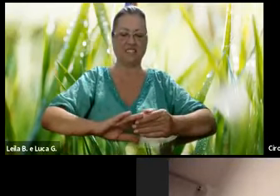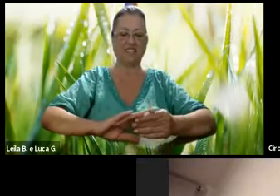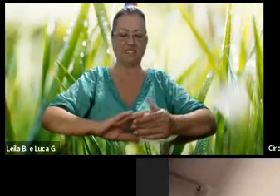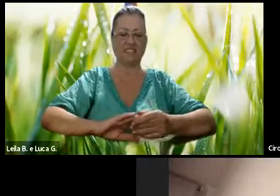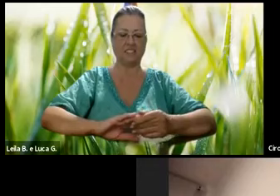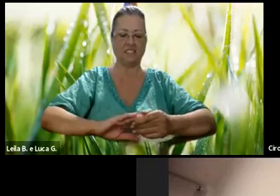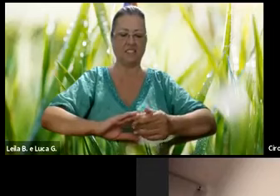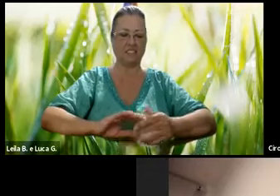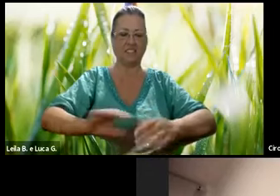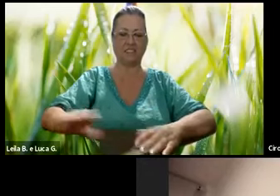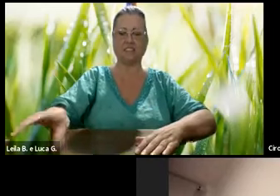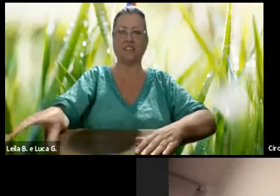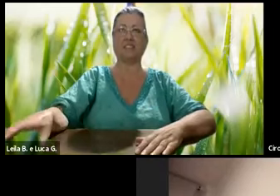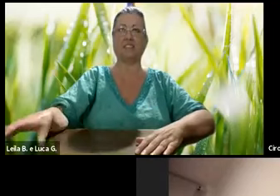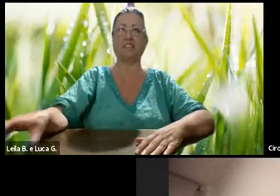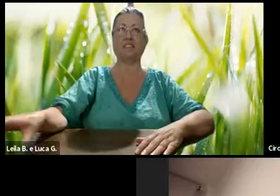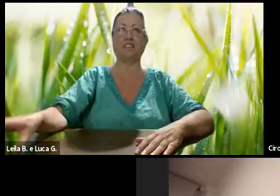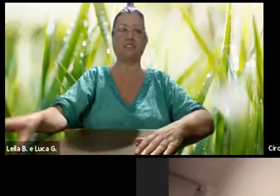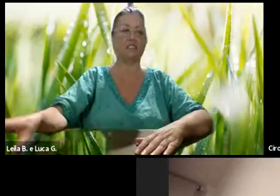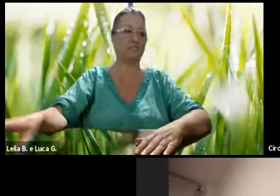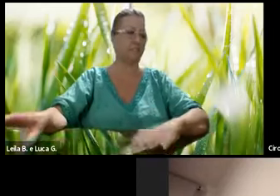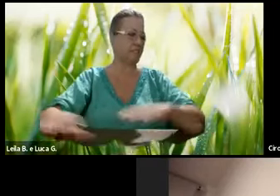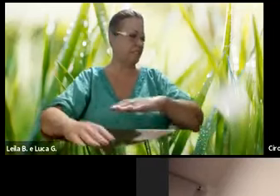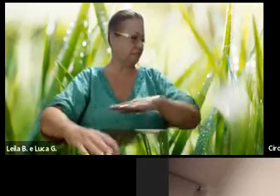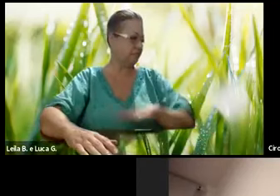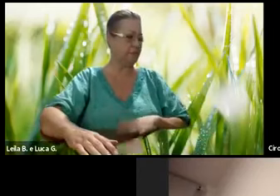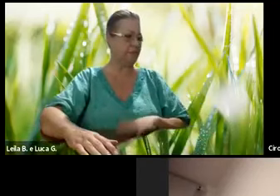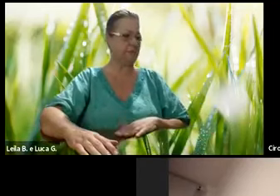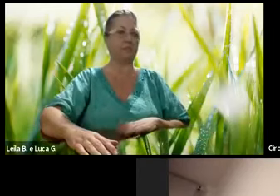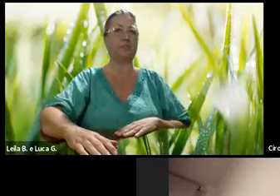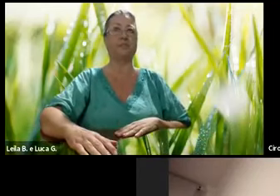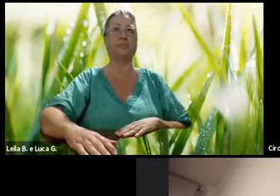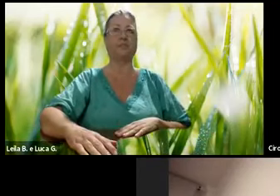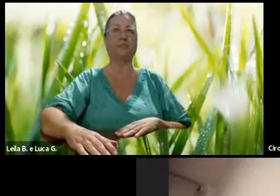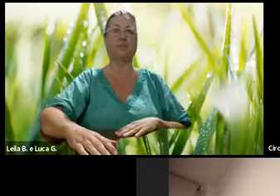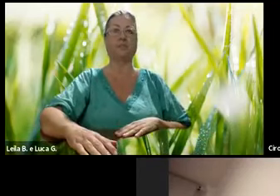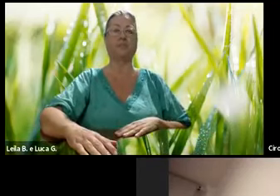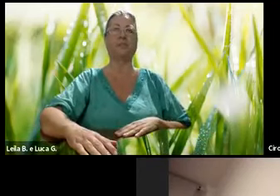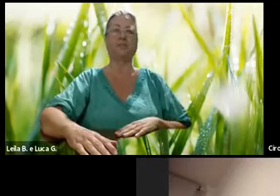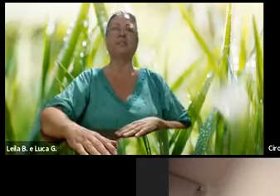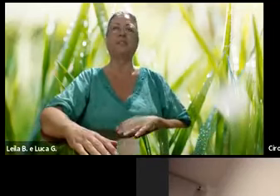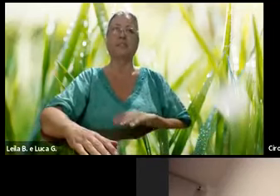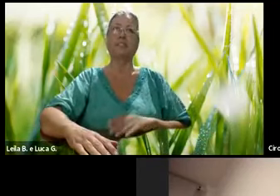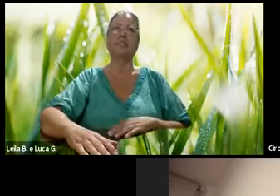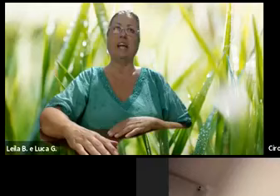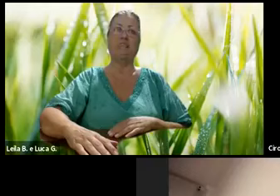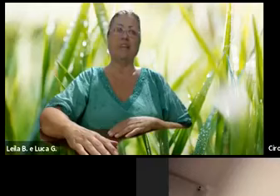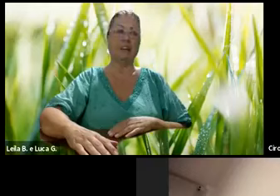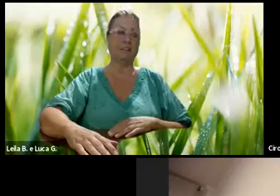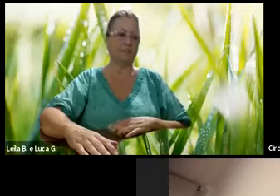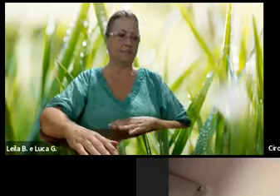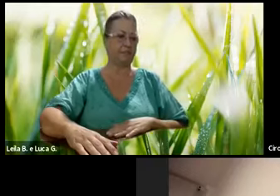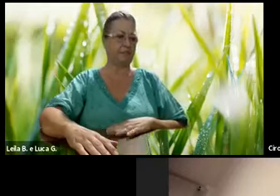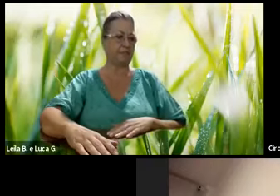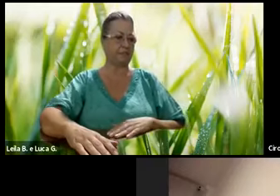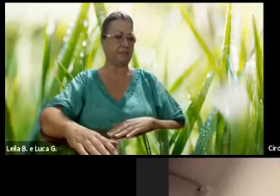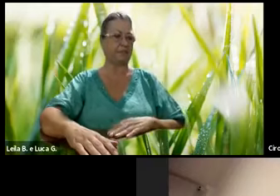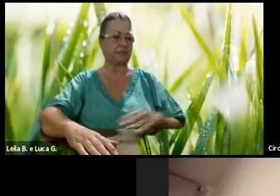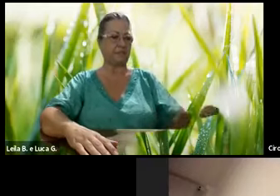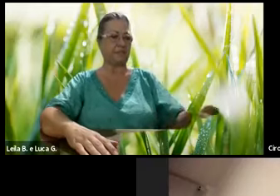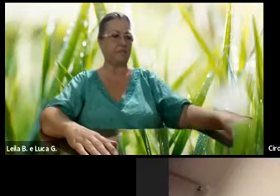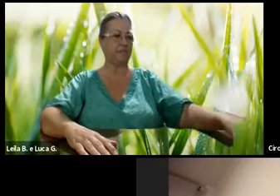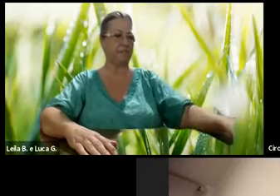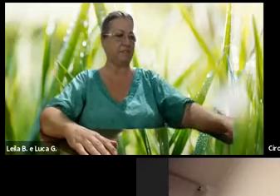invogliato, non da fattori solo interni, ma anche esterni nella spiritualità, nemmeno È nella vero. persona,